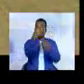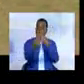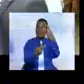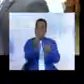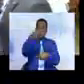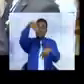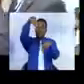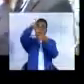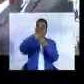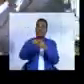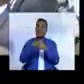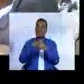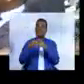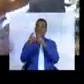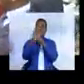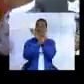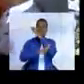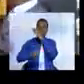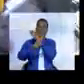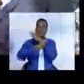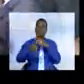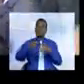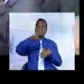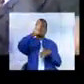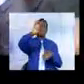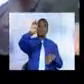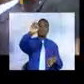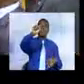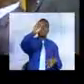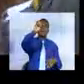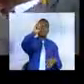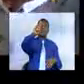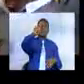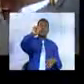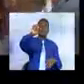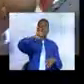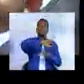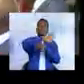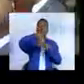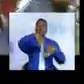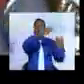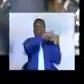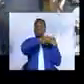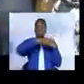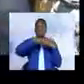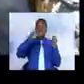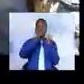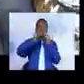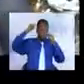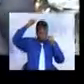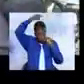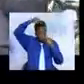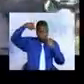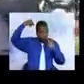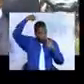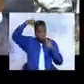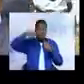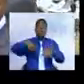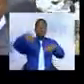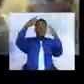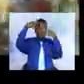du pays baoulé. Le fils de Kong est accueilli par toutes les têtes couronnées de la région. Elles sont plus d'une centaine et viennent de tous